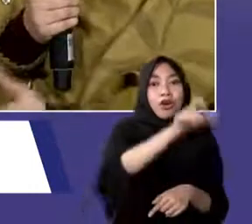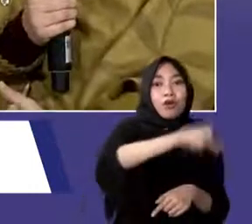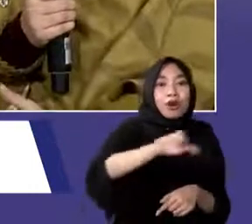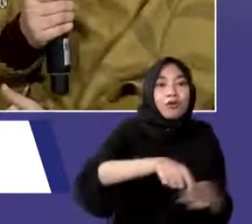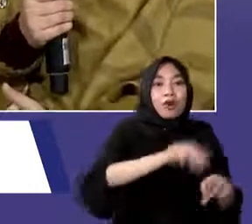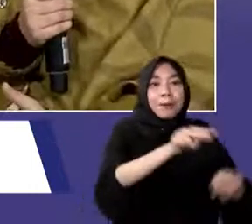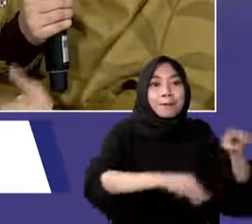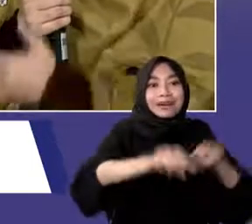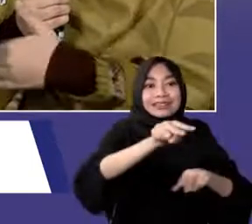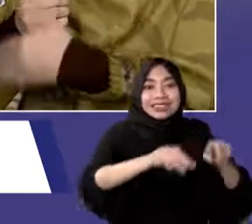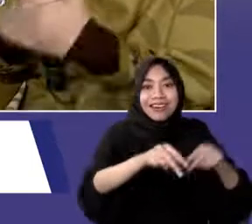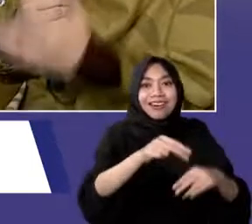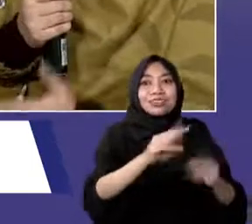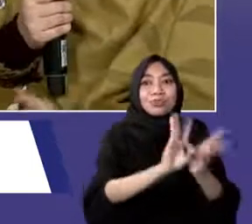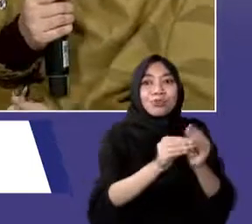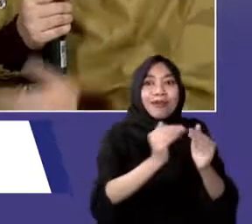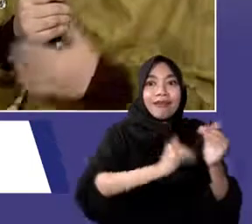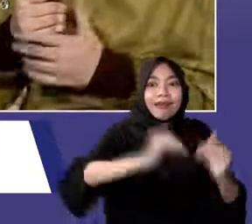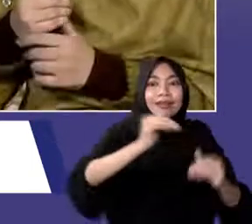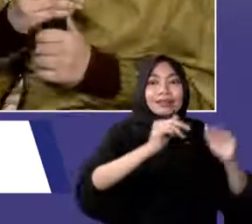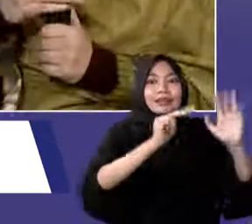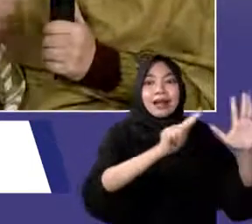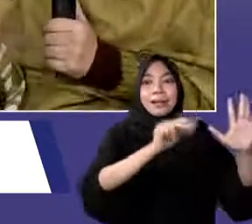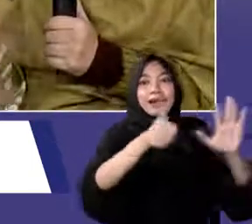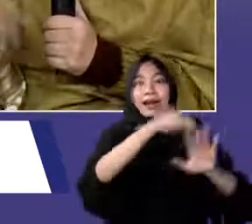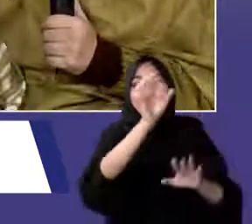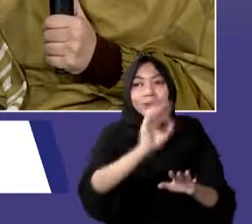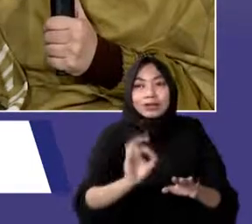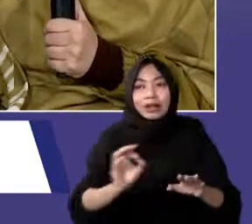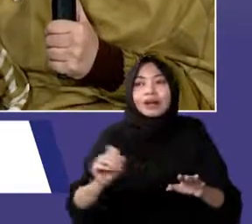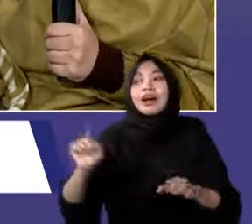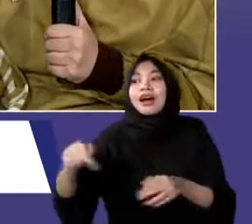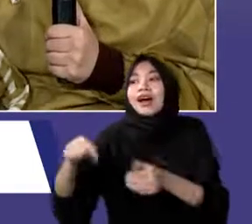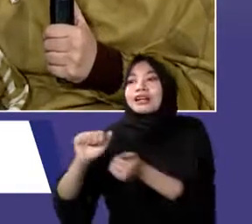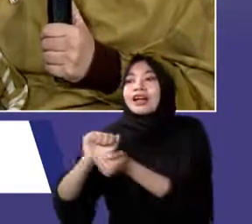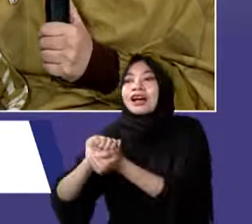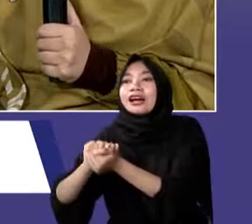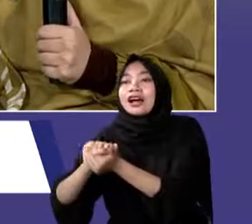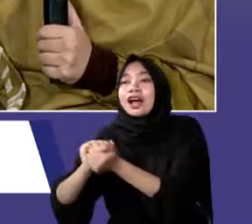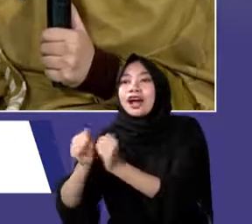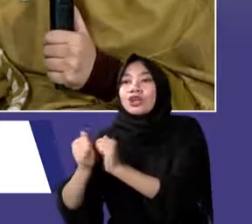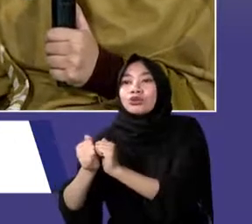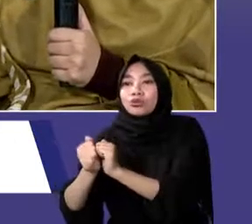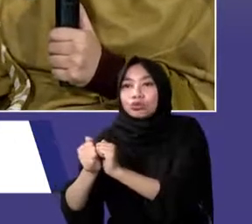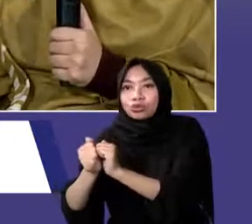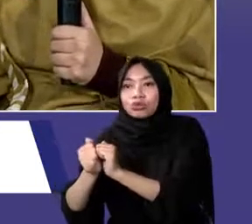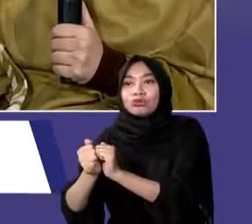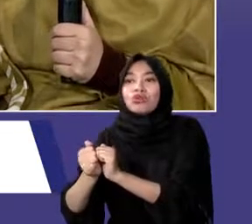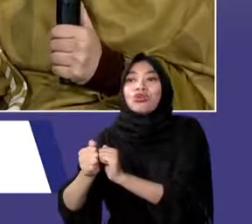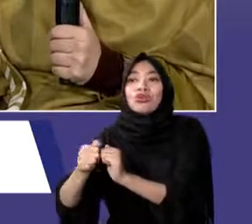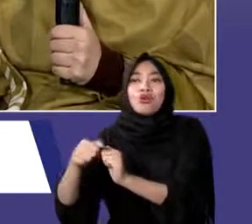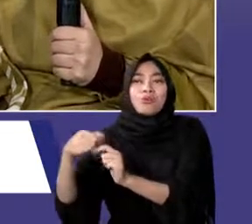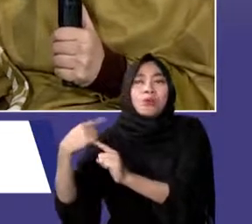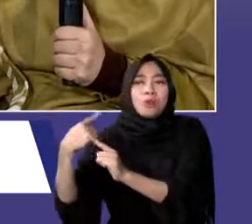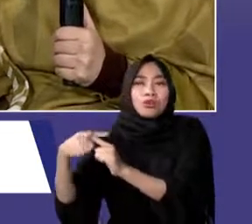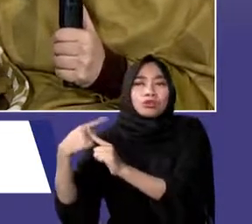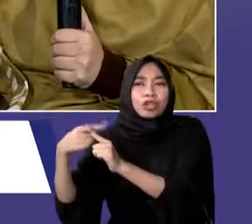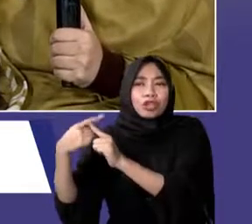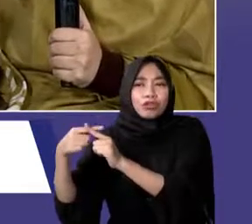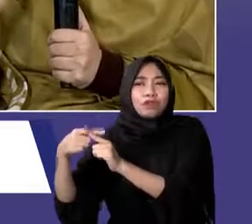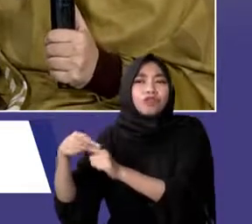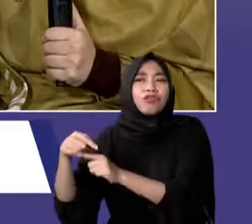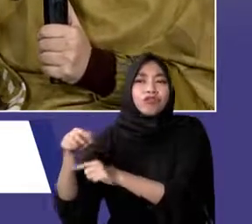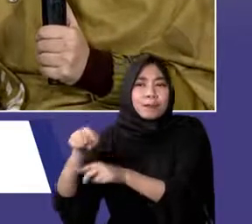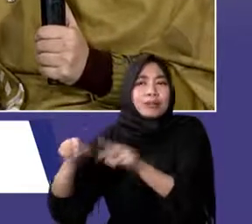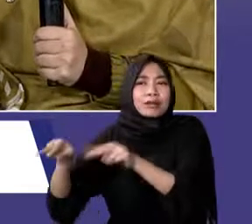saat ini 86% sudah mencapai target WHO, kita juga melihat adanya kenaikan jumlah positif orang yang diperiksa. Bandingannya seperti